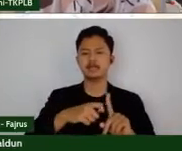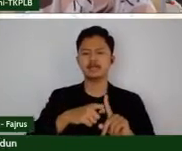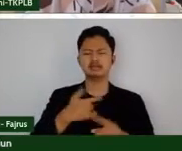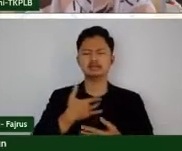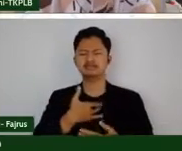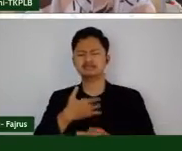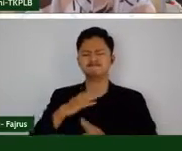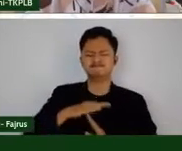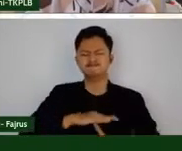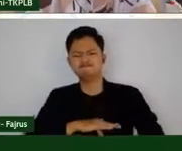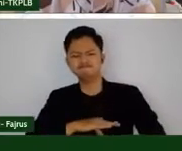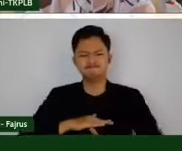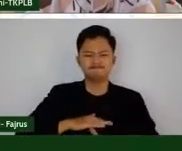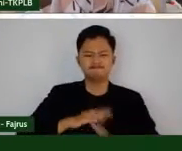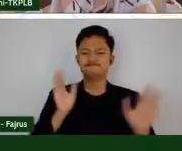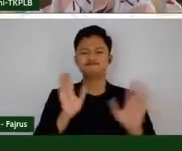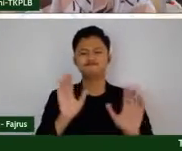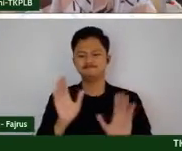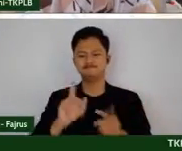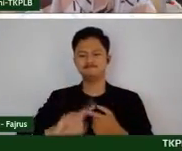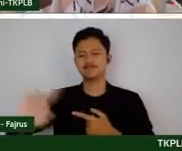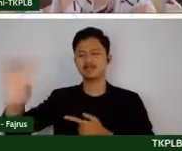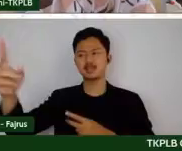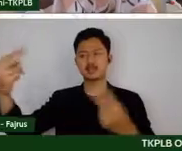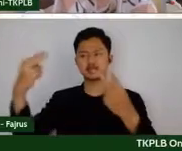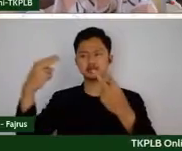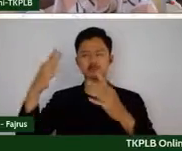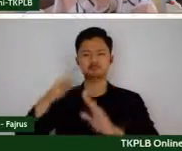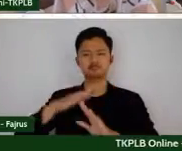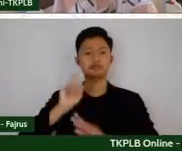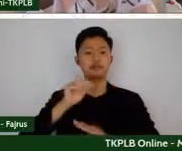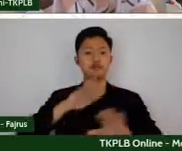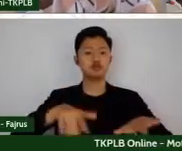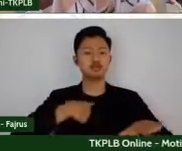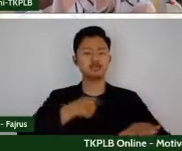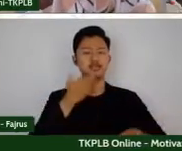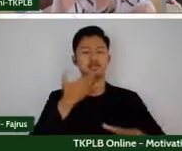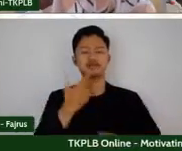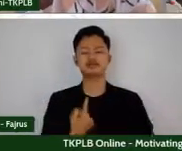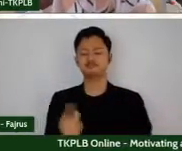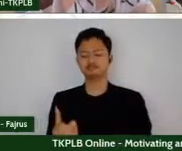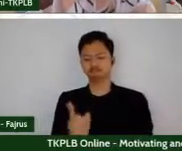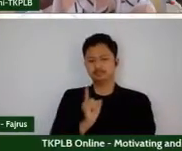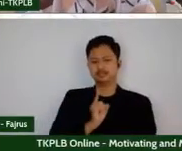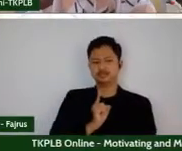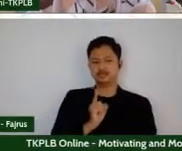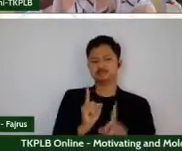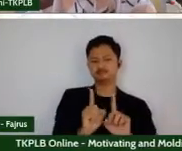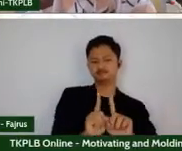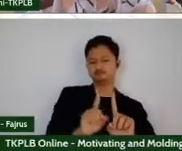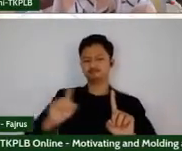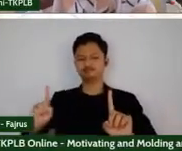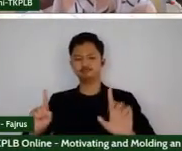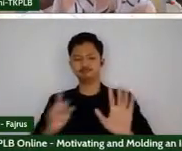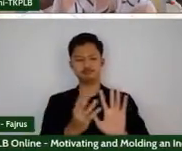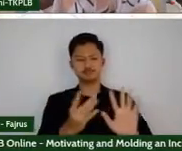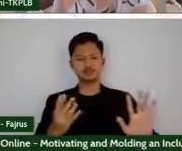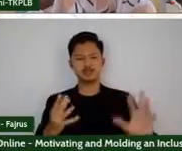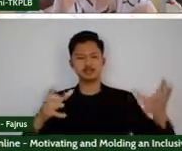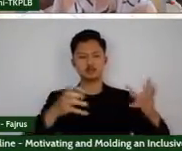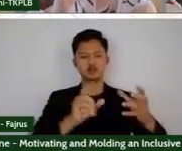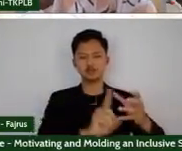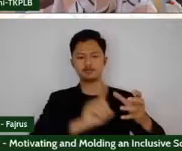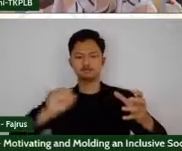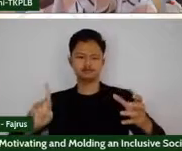terhadap teman-temannya yang lain? Karena siswa saya sering menyendiri dan tidak mau bergaul dengan temannya. Gimana